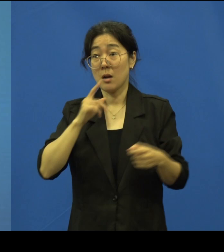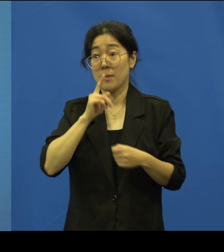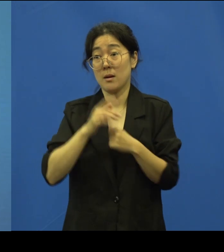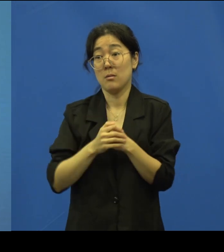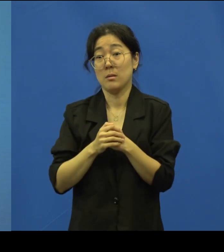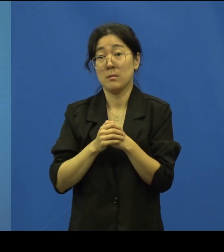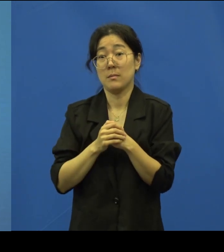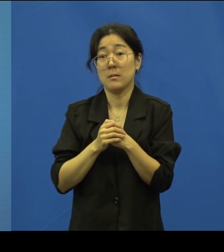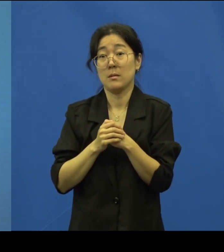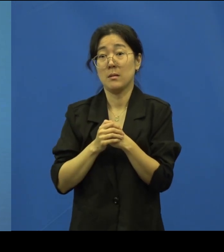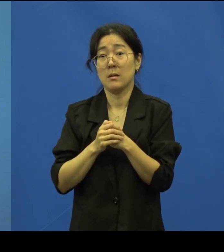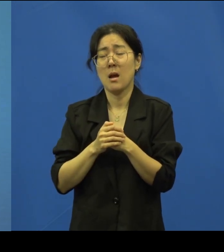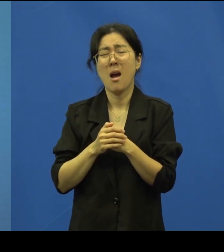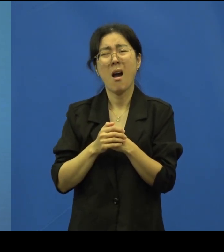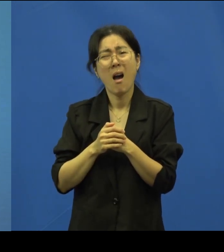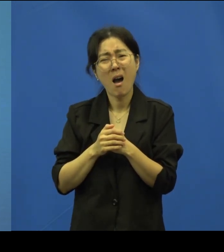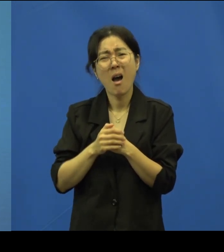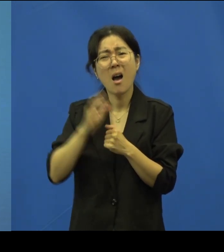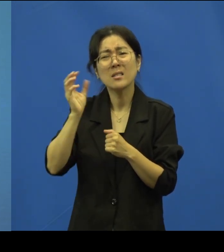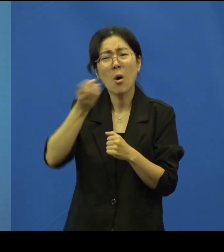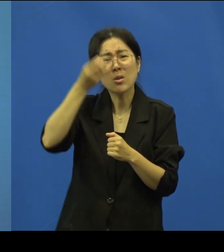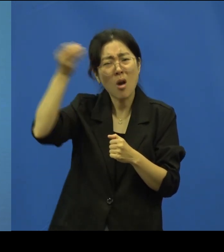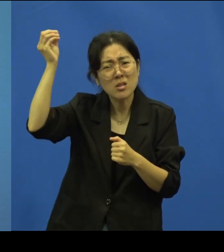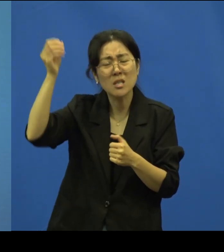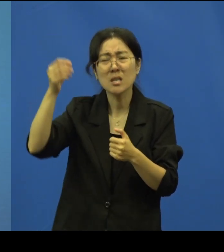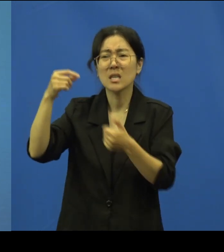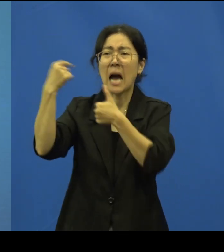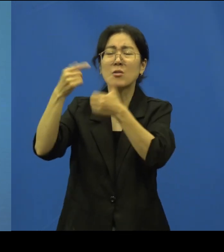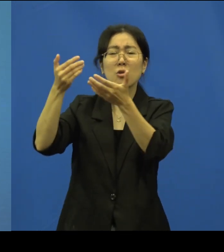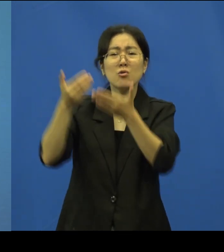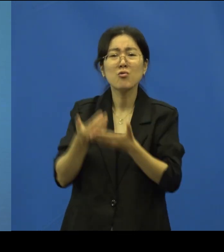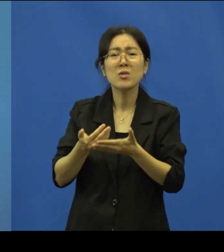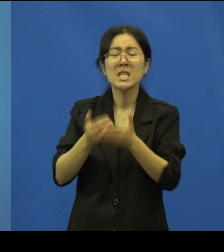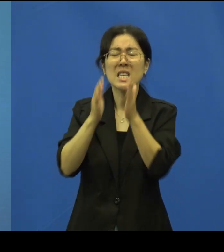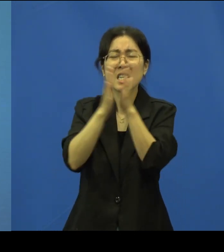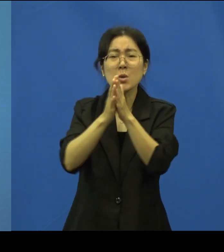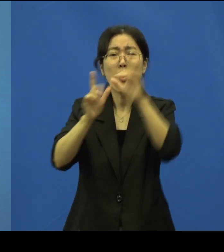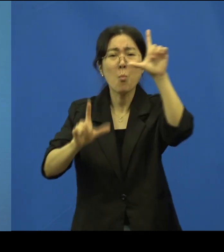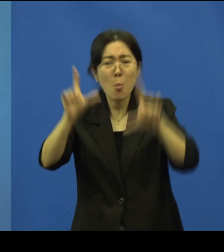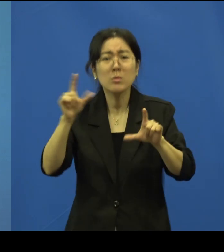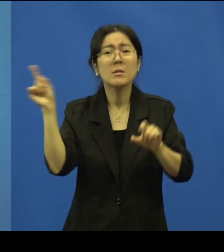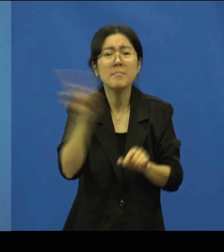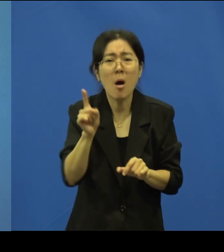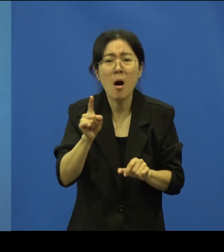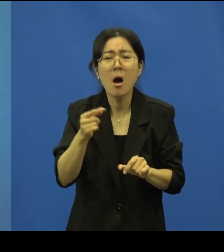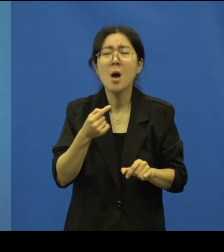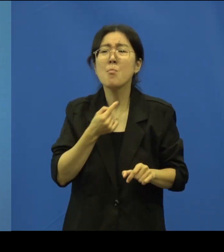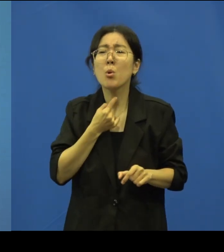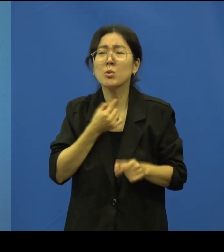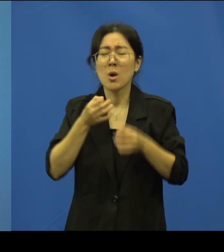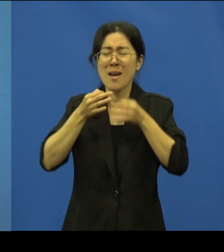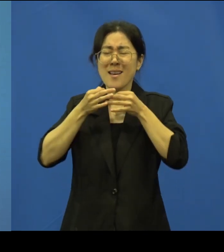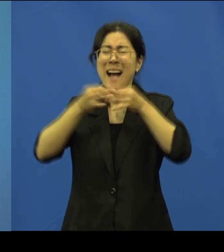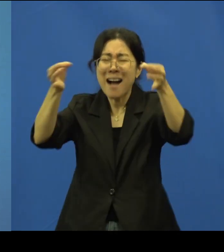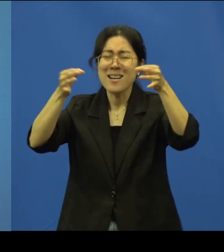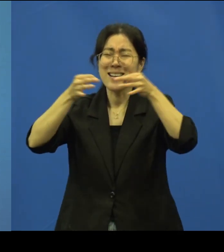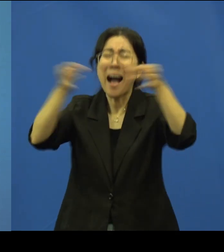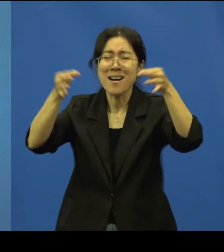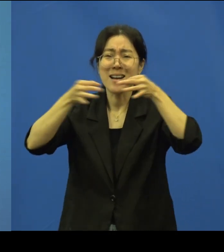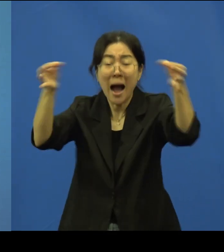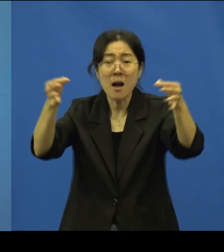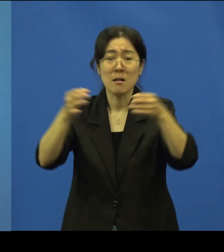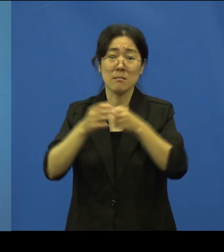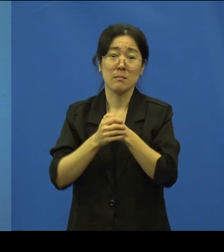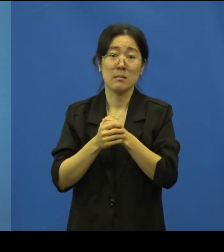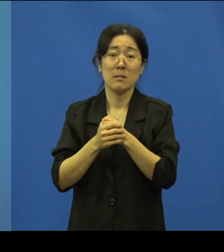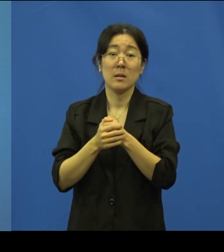성경이 우리에게 기도를 이렇게 하라 그러는 거구나, 목소리를 내서 부르짖으라고